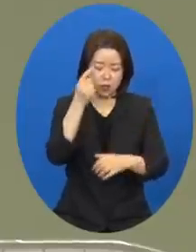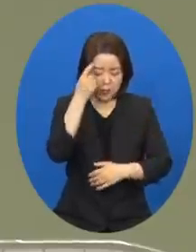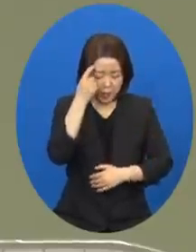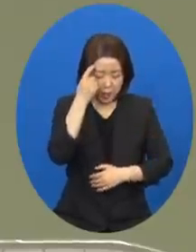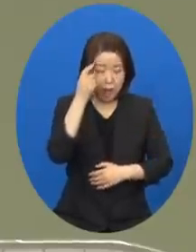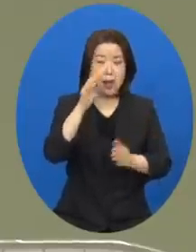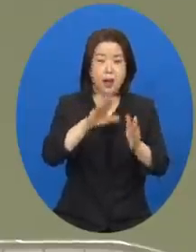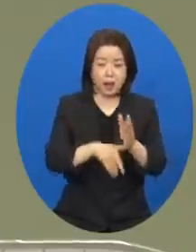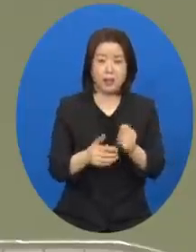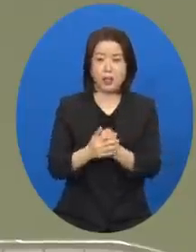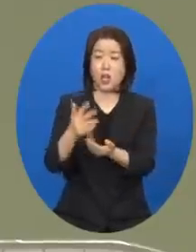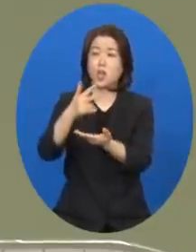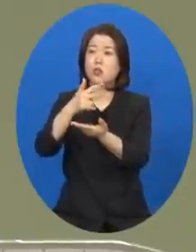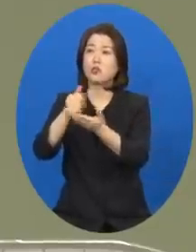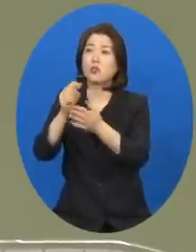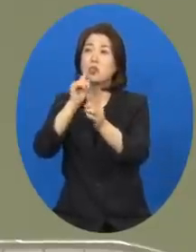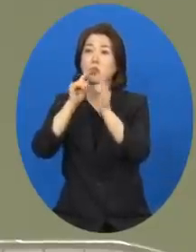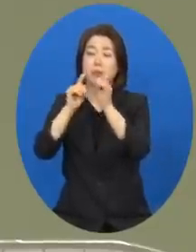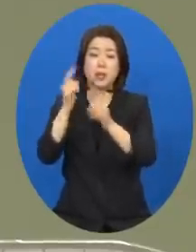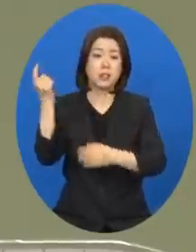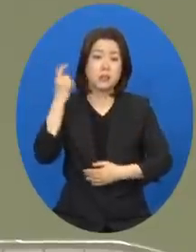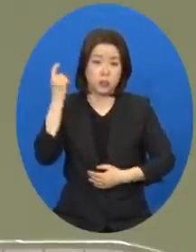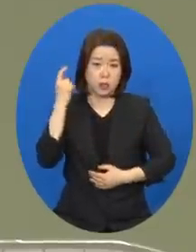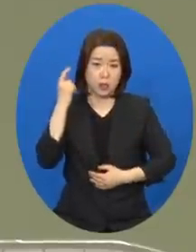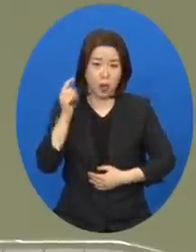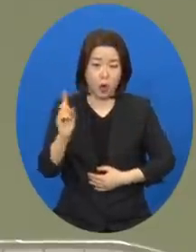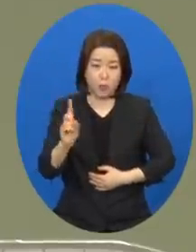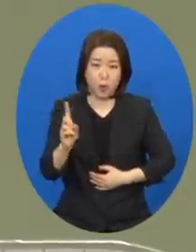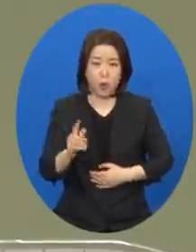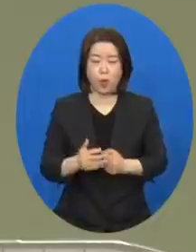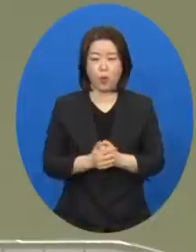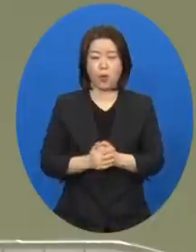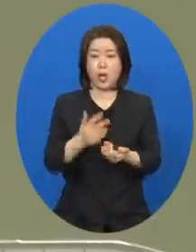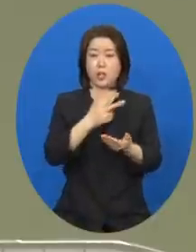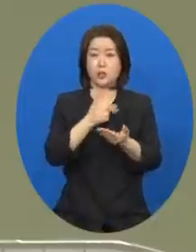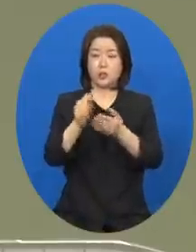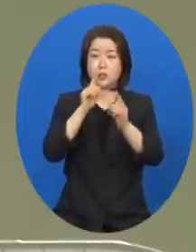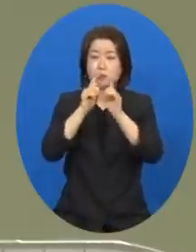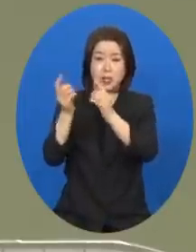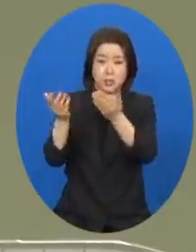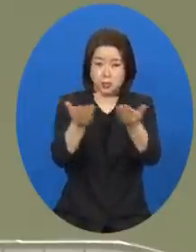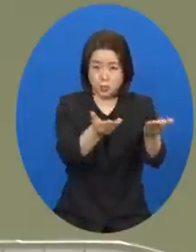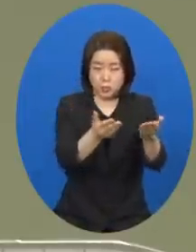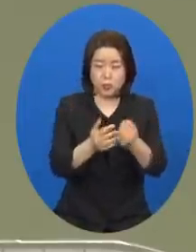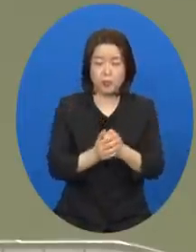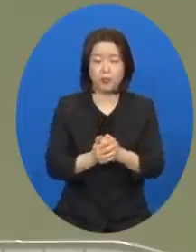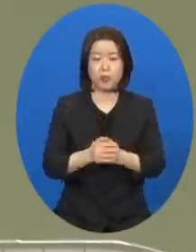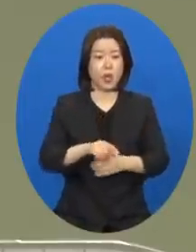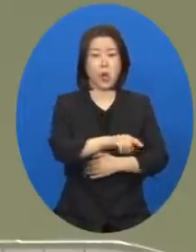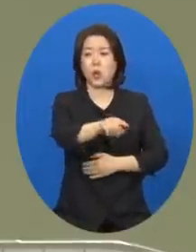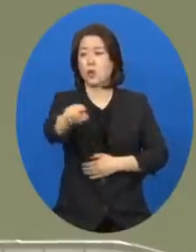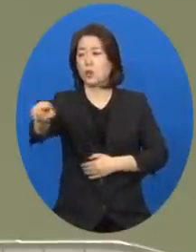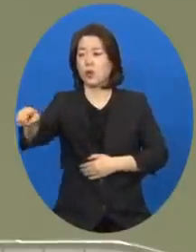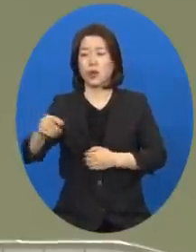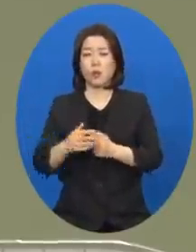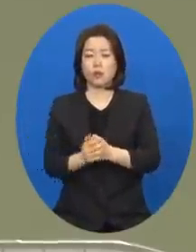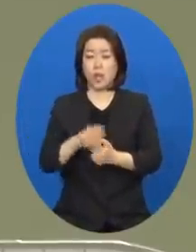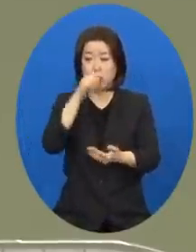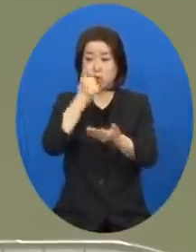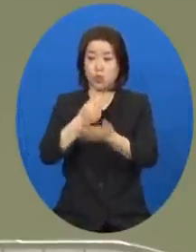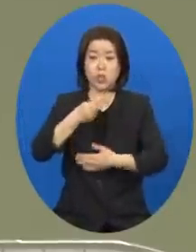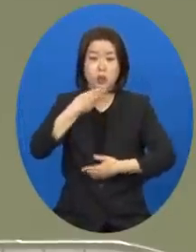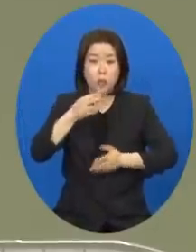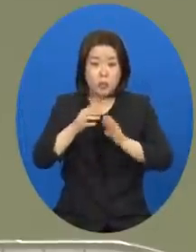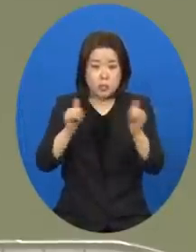주님의 소리가 들려요. 주님의 말씀이 들려요. 주님 말씀하십니다. 너희 가운데서 죄가